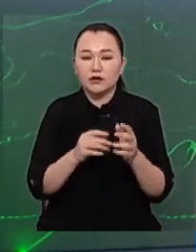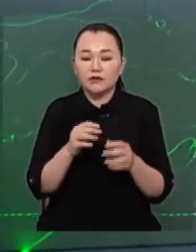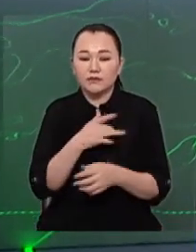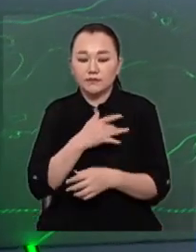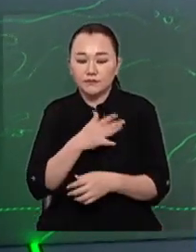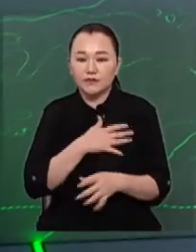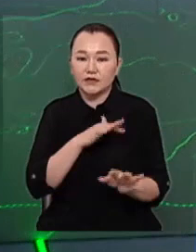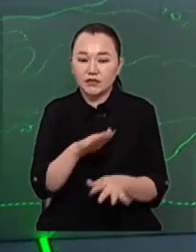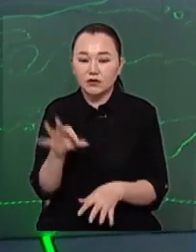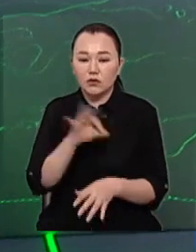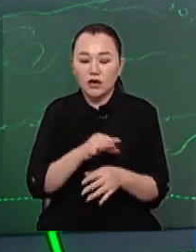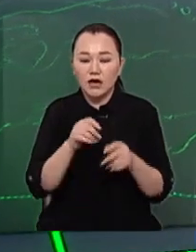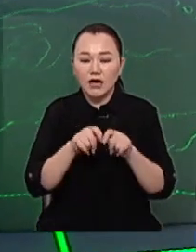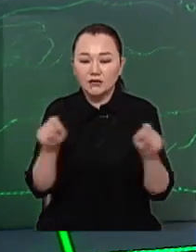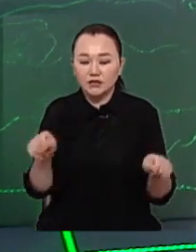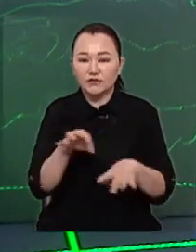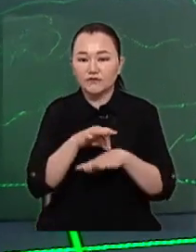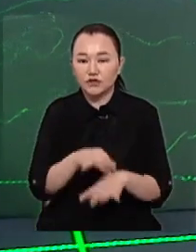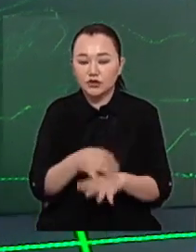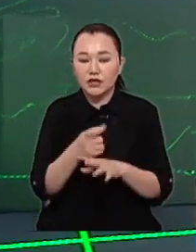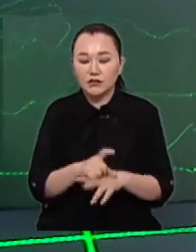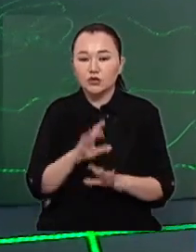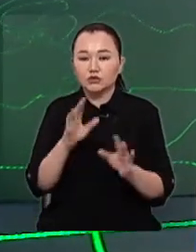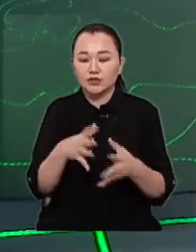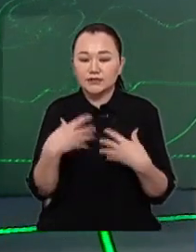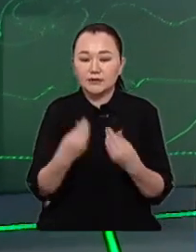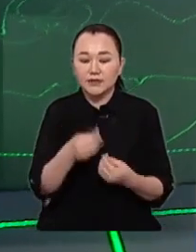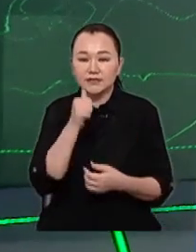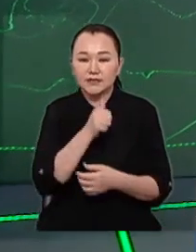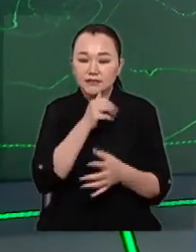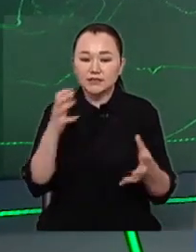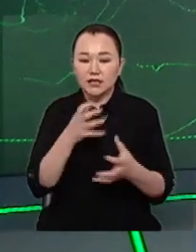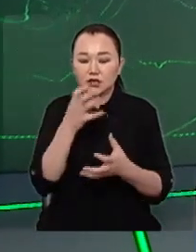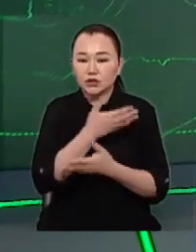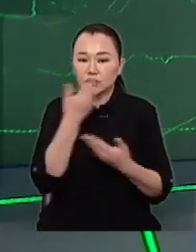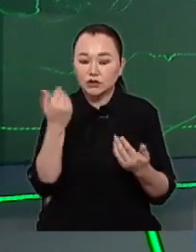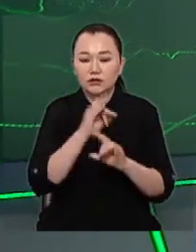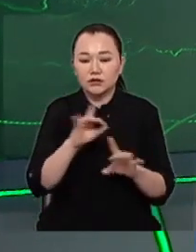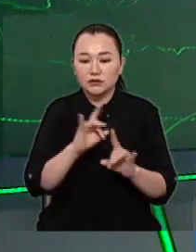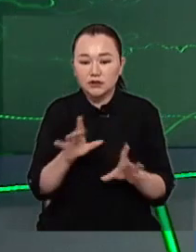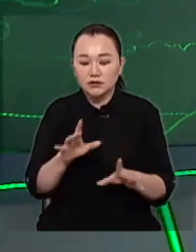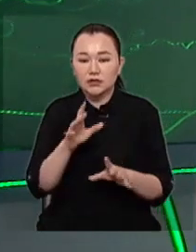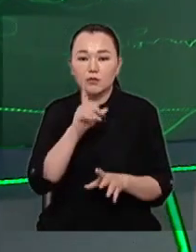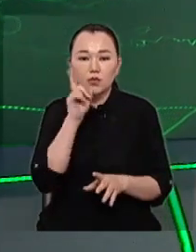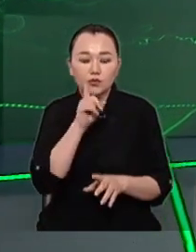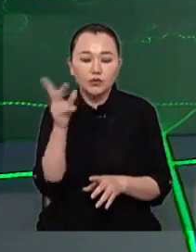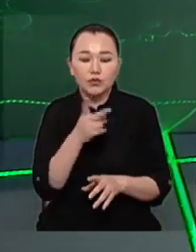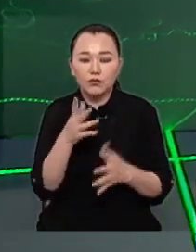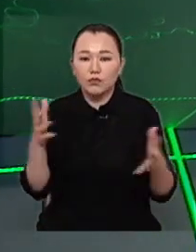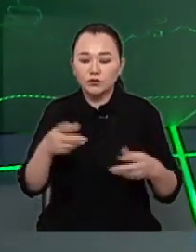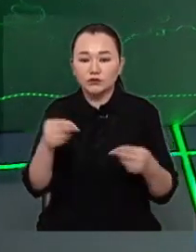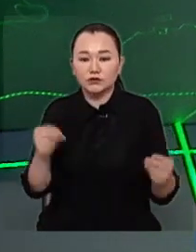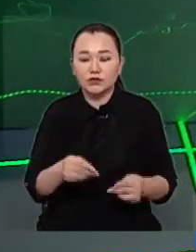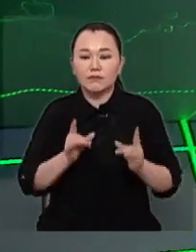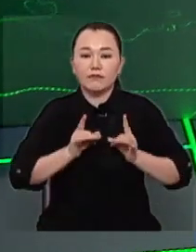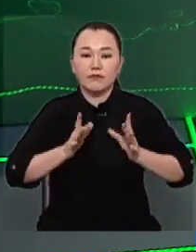сияқты процестер ашық жүргізіледі. Яғни бұл жағдайда отбасылық құпия сақталмайды дейді мамандар. Ал жастардың көбі некенің